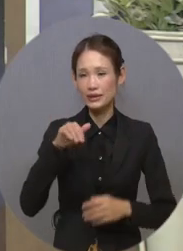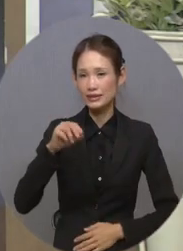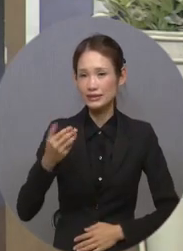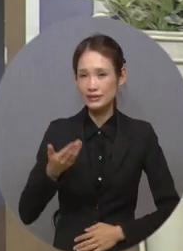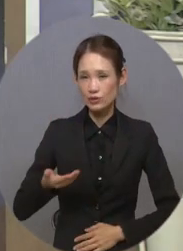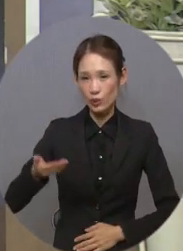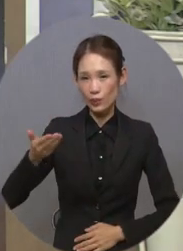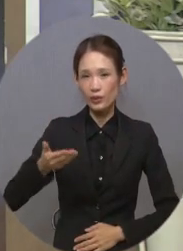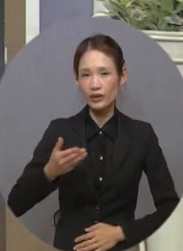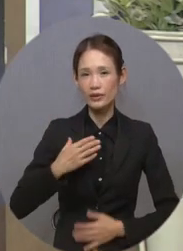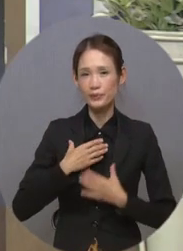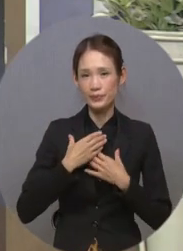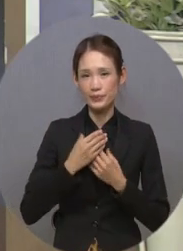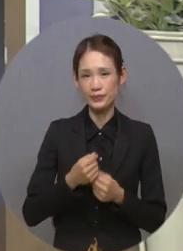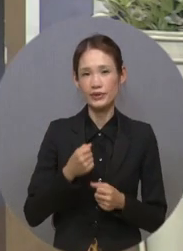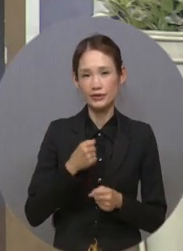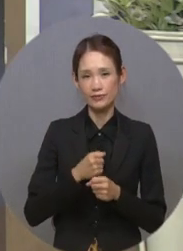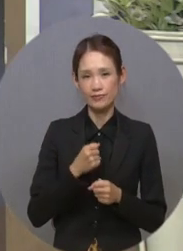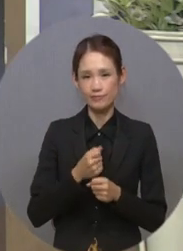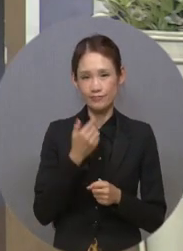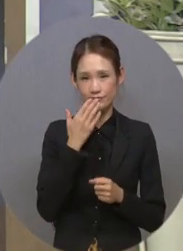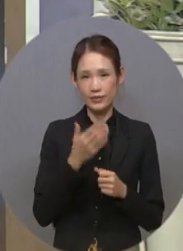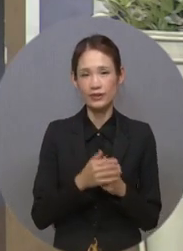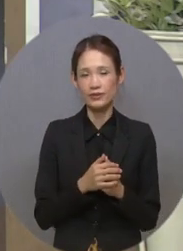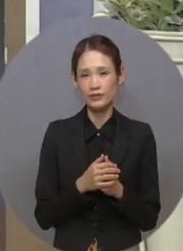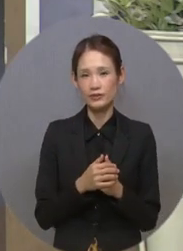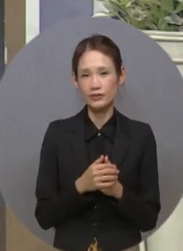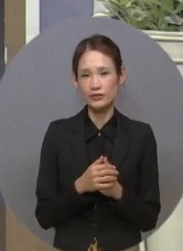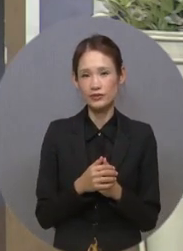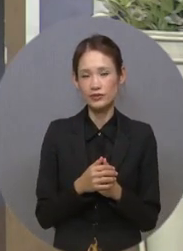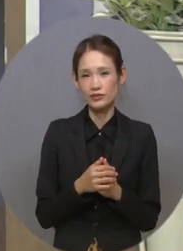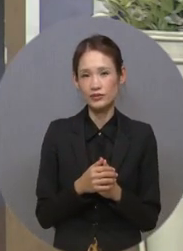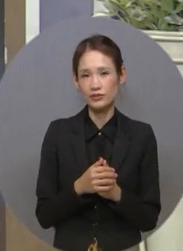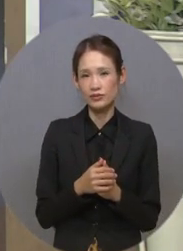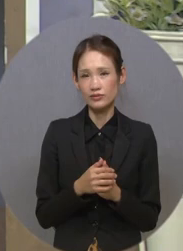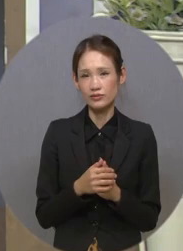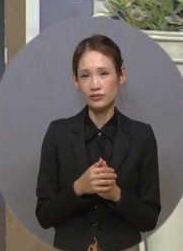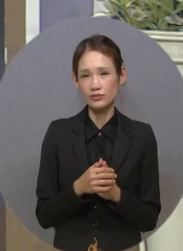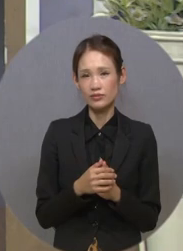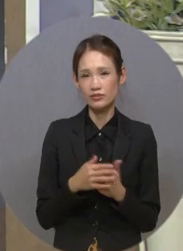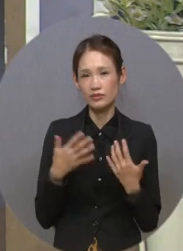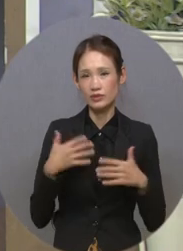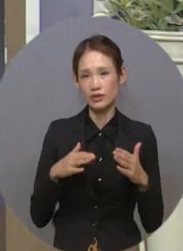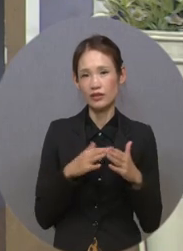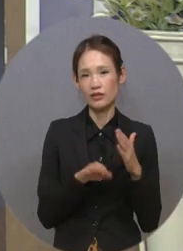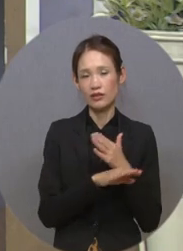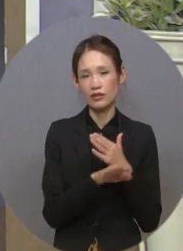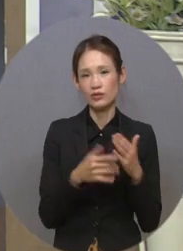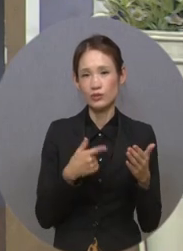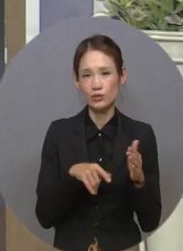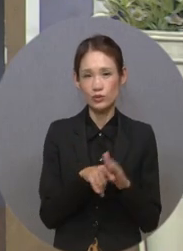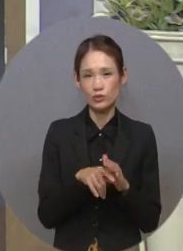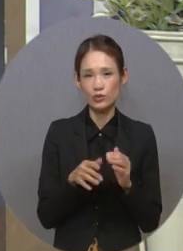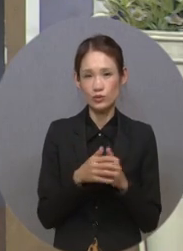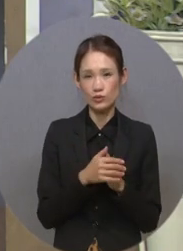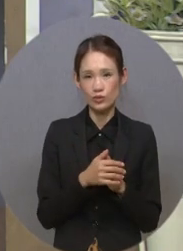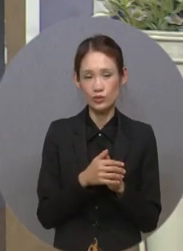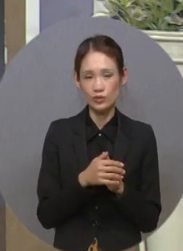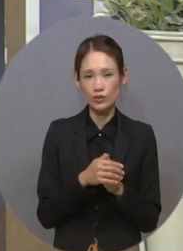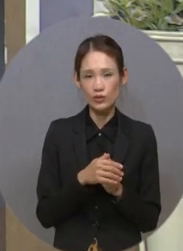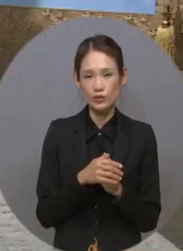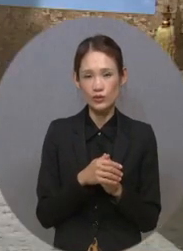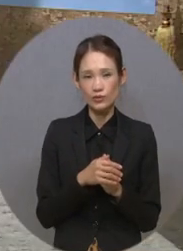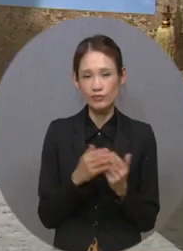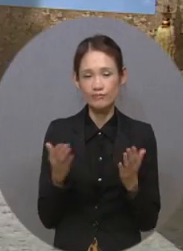좀 편리하게 살 수 있는 것이기 때문에 사실 뭐 그 취약계층만을 위한다고는 볼 수도 없을 것